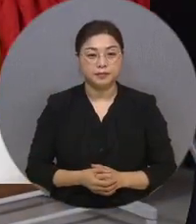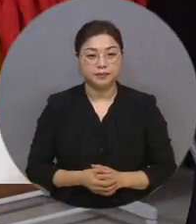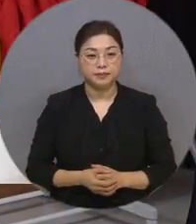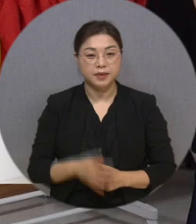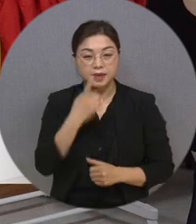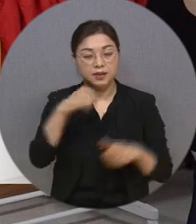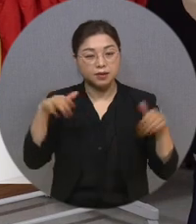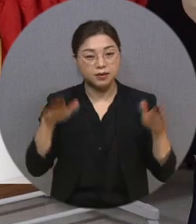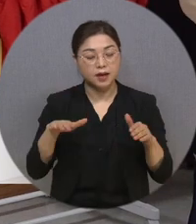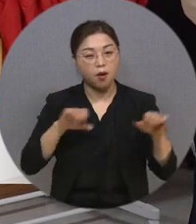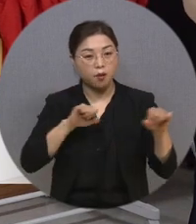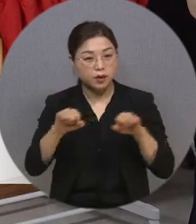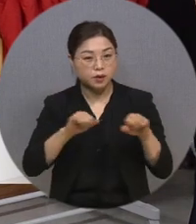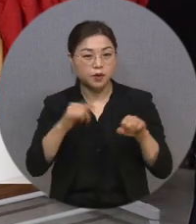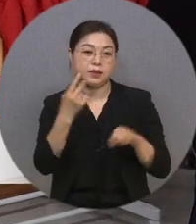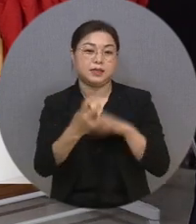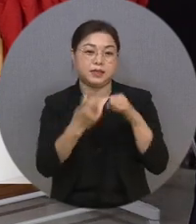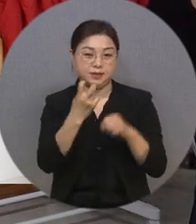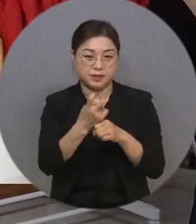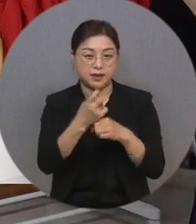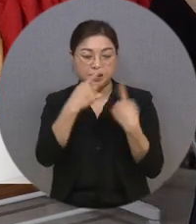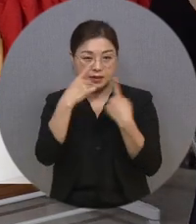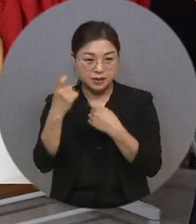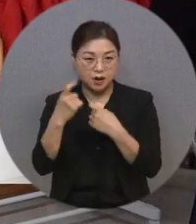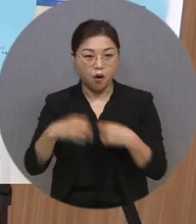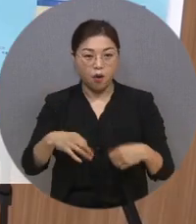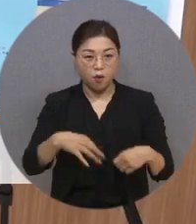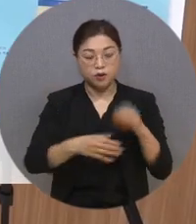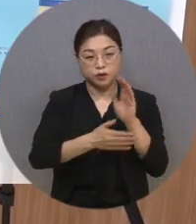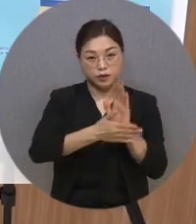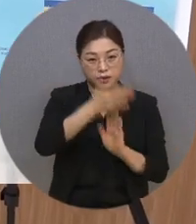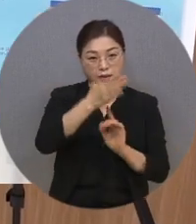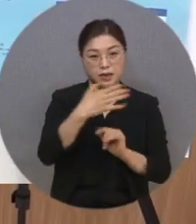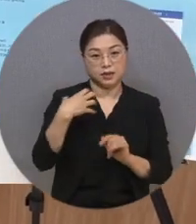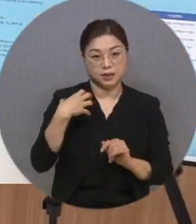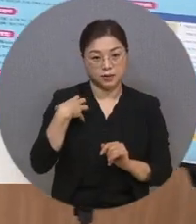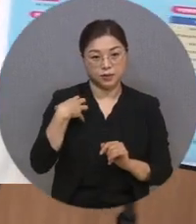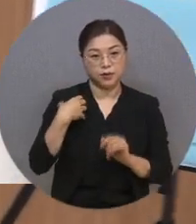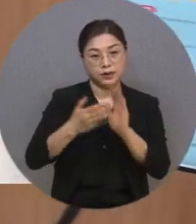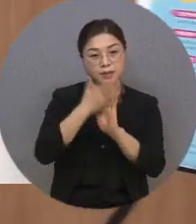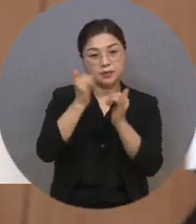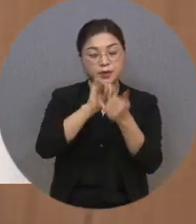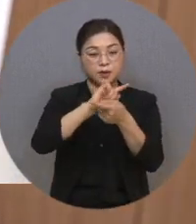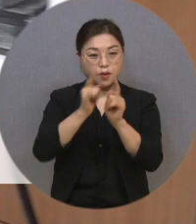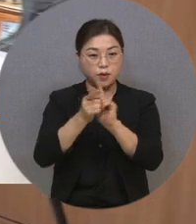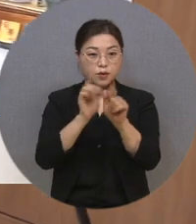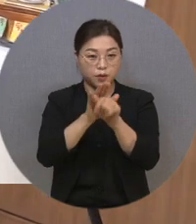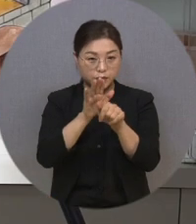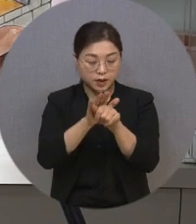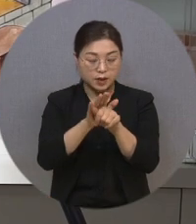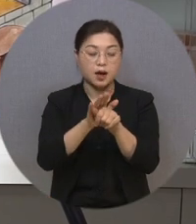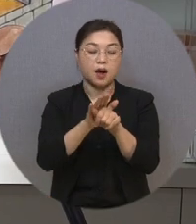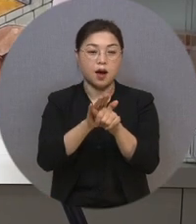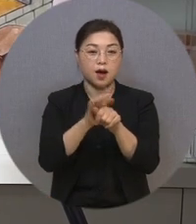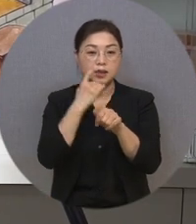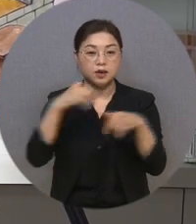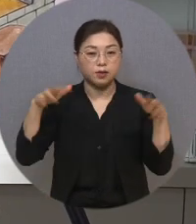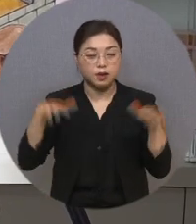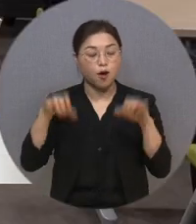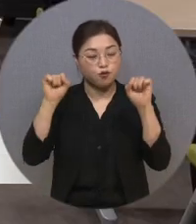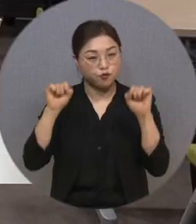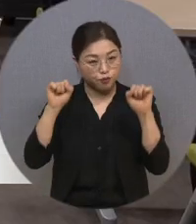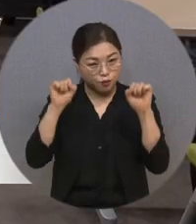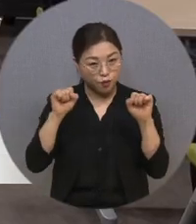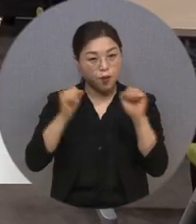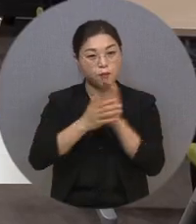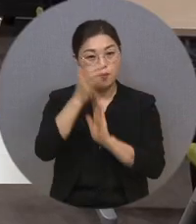천사운동 20주년을 맞아 원주시가 주최하고 시민 서로 돕기 천사운동본부가 주관하는 2022 천사데이